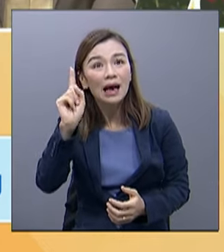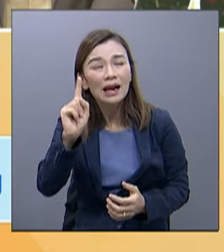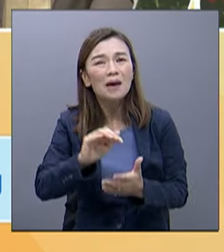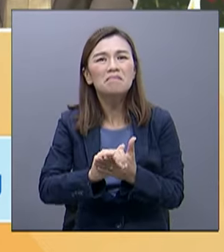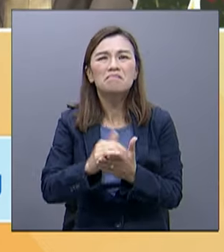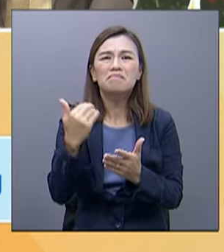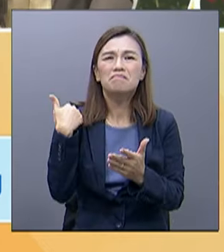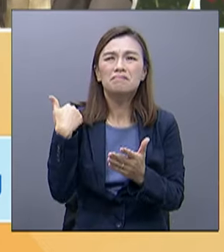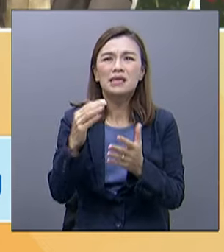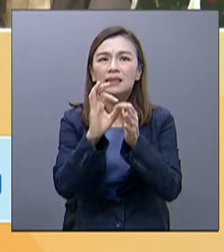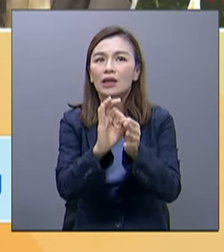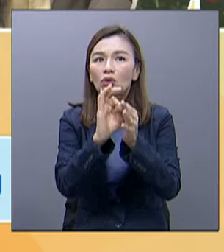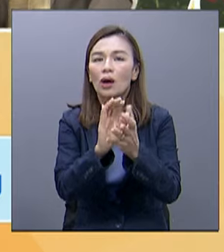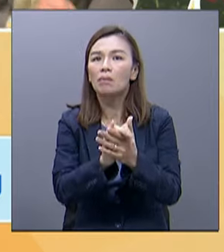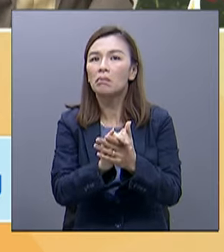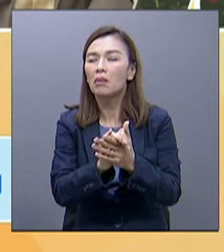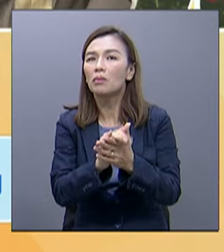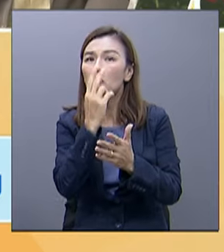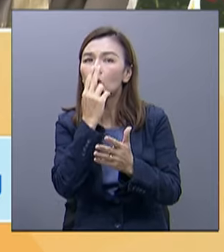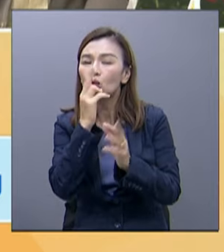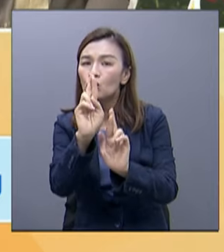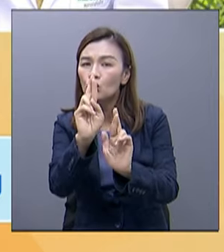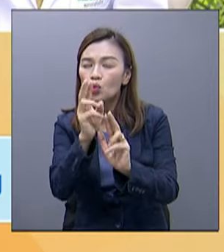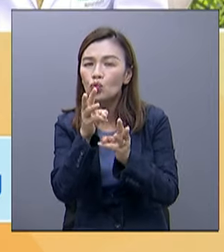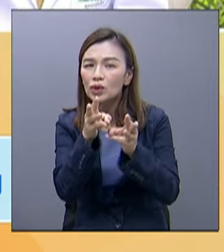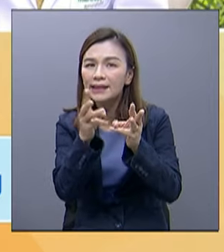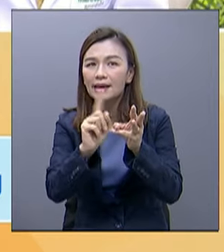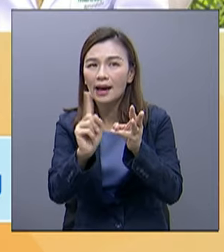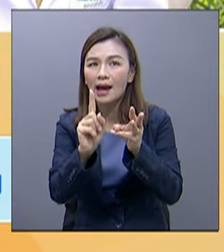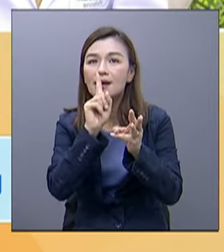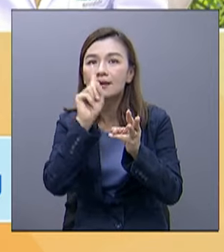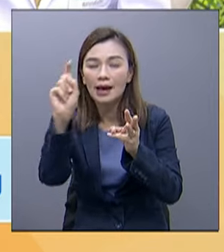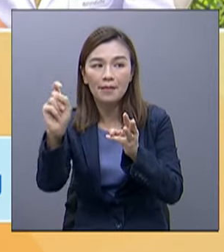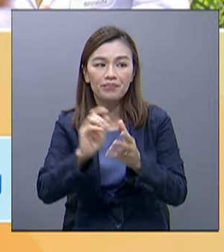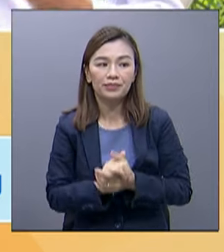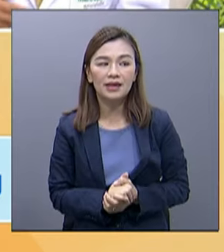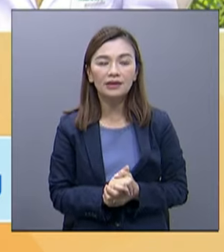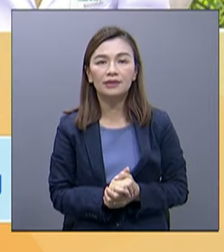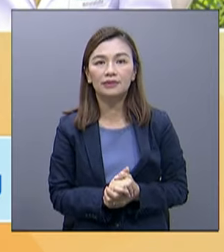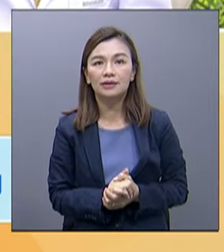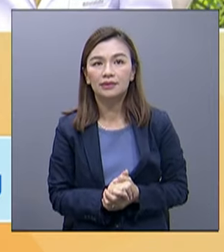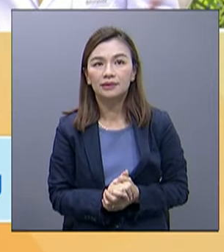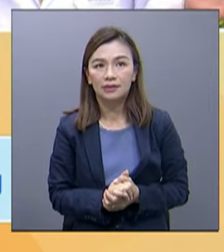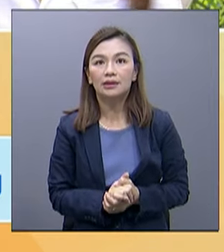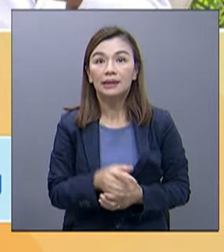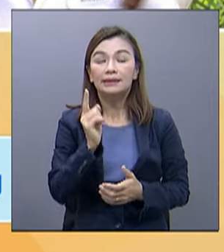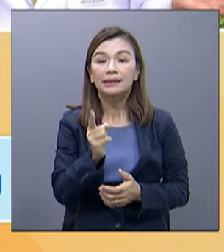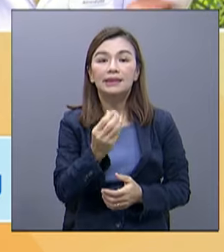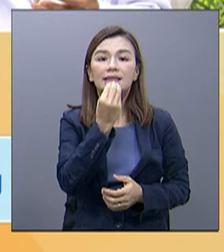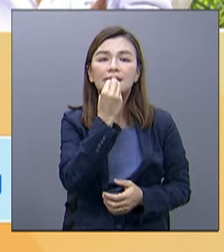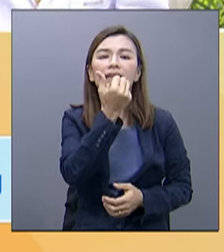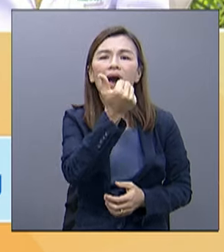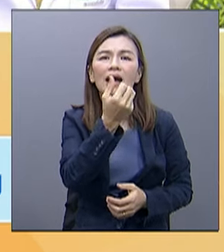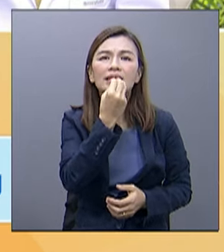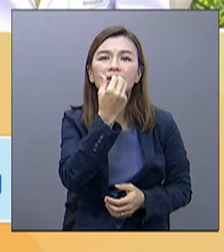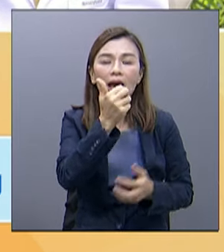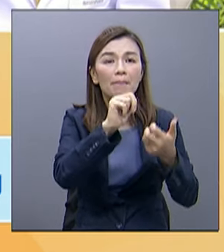ไม่สามารถที่จะทำได้ทุกคนทุกท่านเหมือนกันเราจะทำยังไงดีครับอาจารย์หมอฮะครับถ้าเราเป็นคนที่ทานอาหารได้ปกติเหมือนทุกๆคนน่ะที่